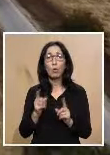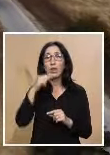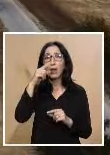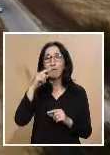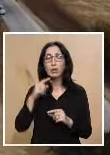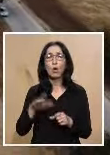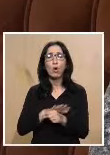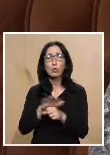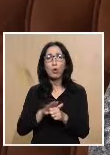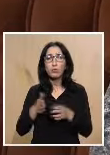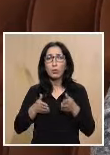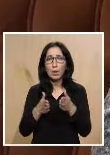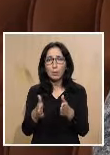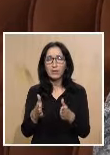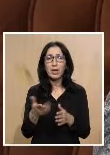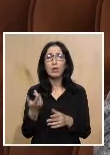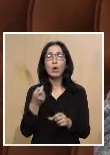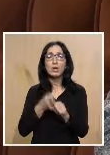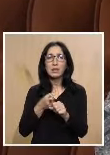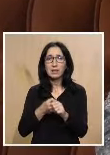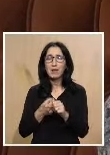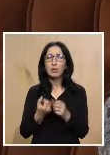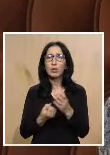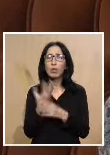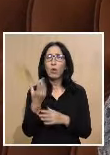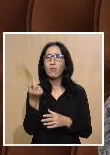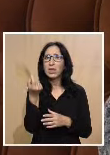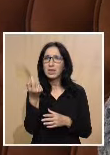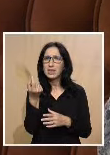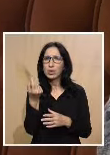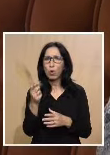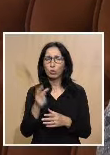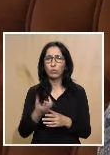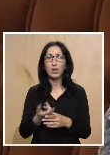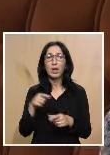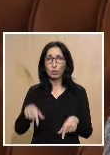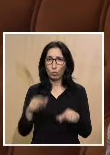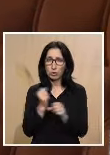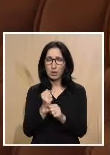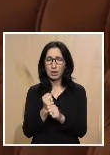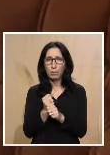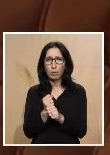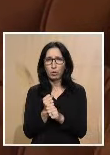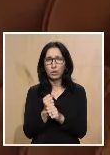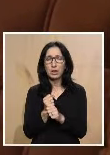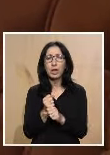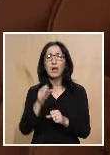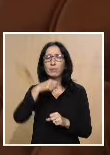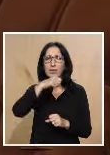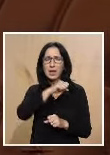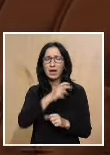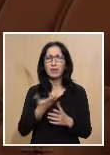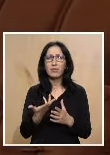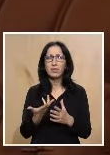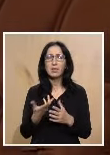Ами основно направление това е селекцията, създаването на нови сортове. Тук се работи по селекция на